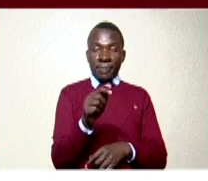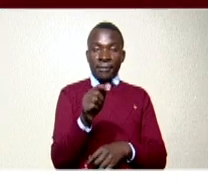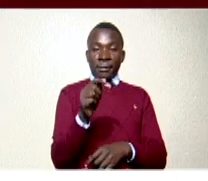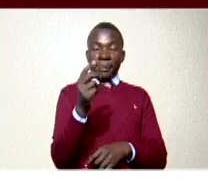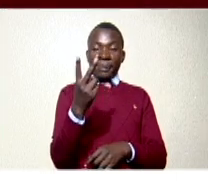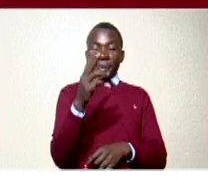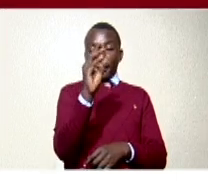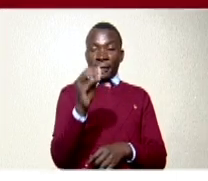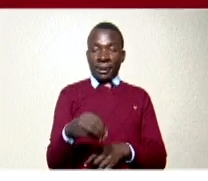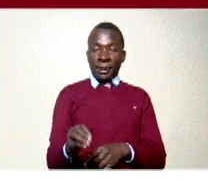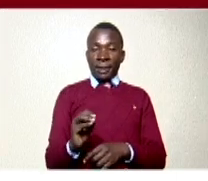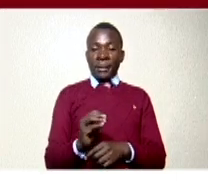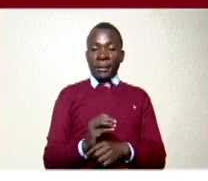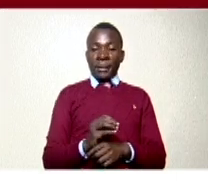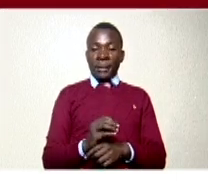20.2%.